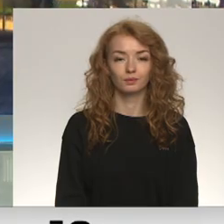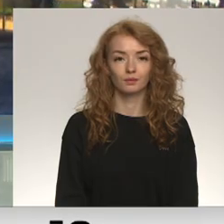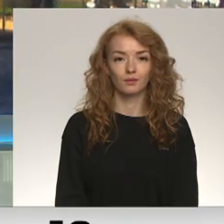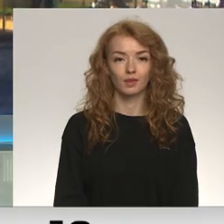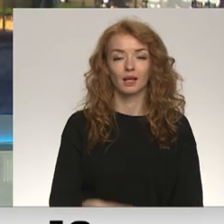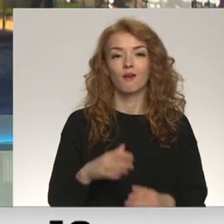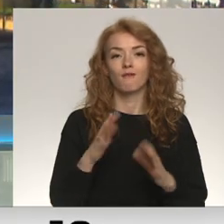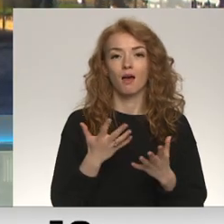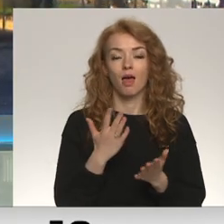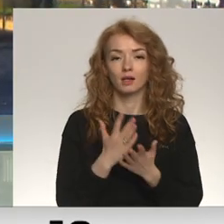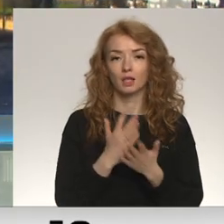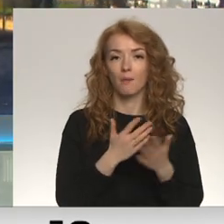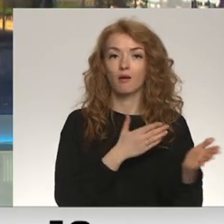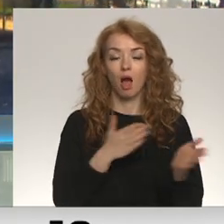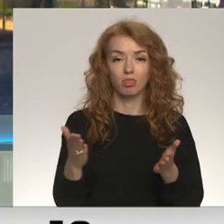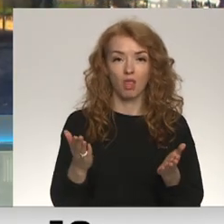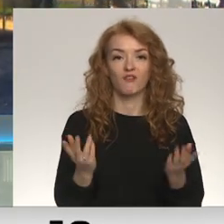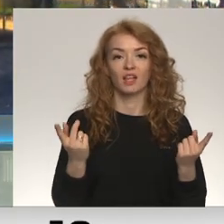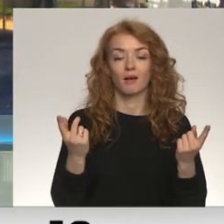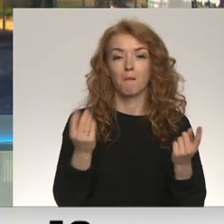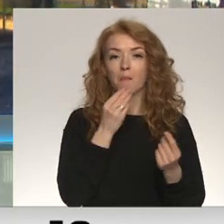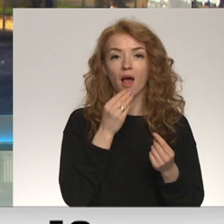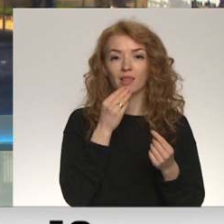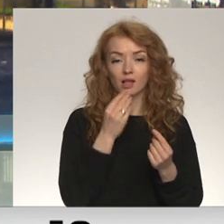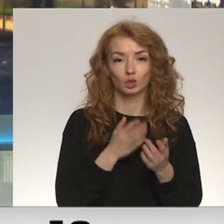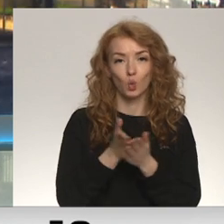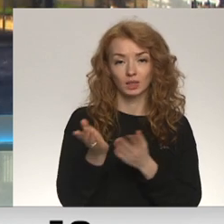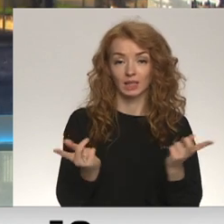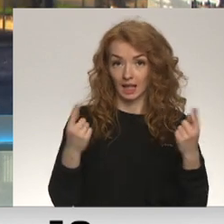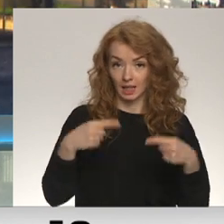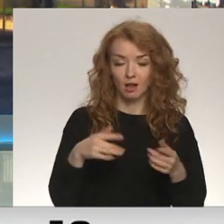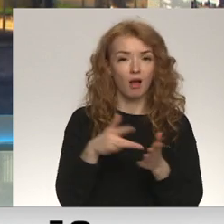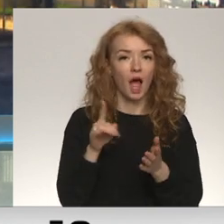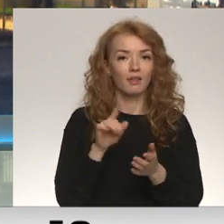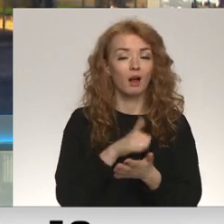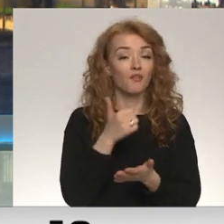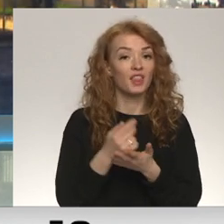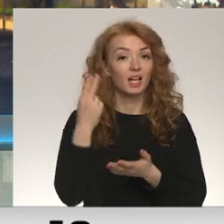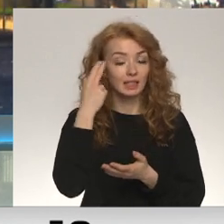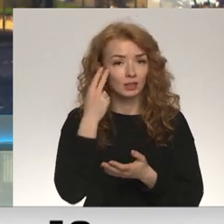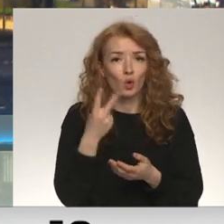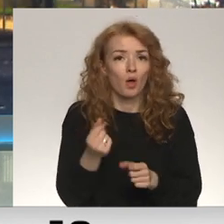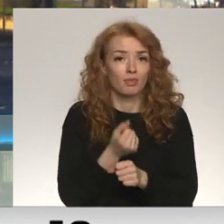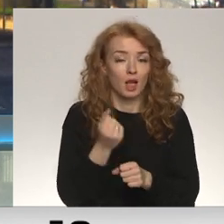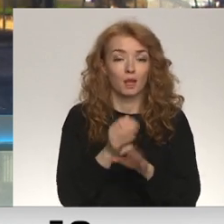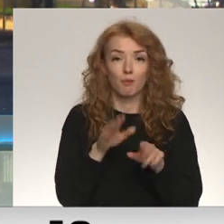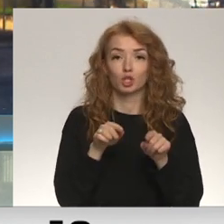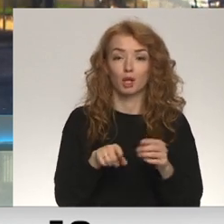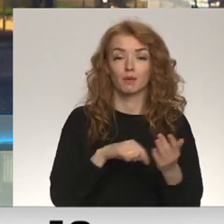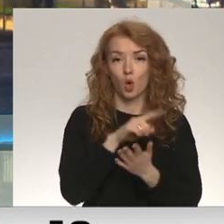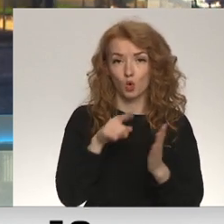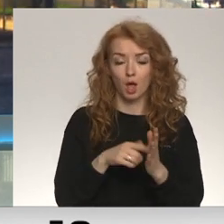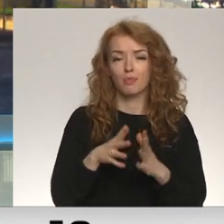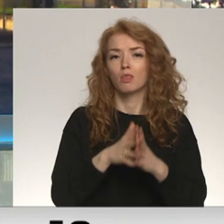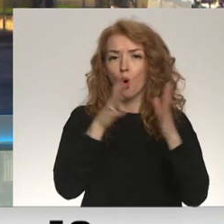Cik gatavi esam krīzēm pārtikas nozarē, kādi ir galvenie riski un ko darīt? Par šiem un citiem jautājumiem šodien